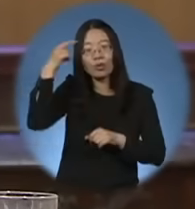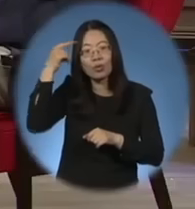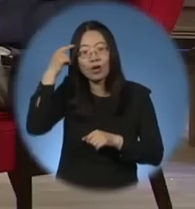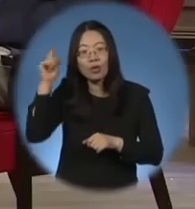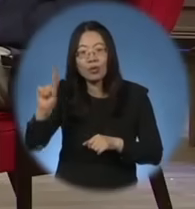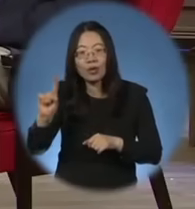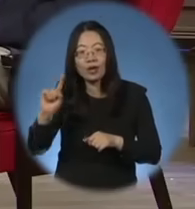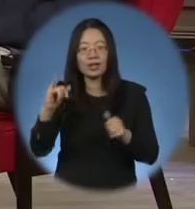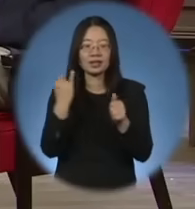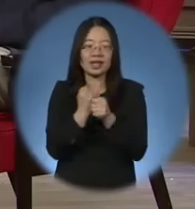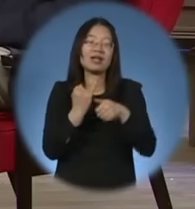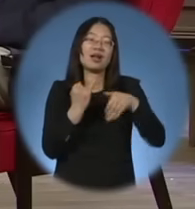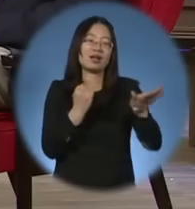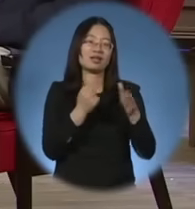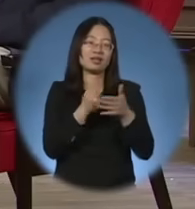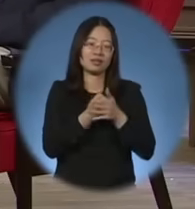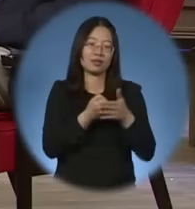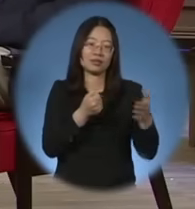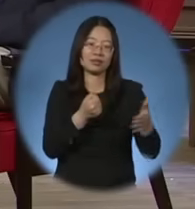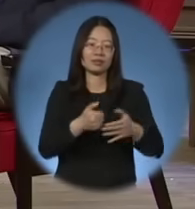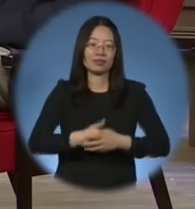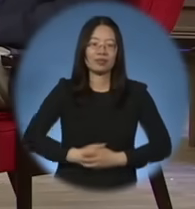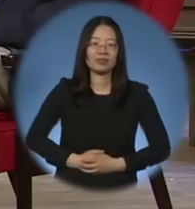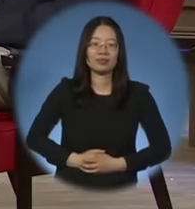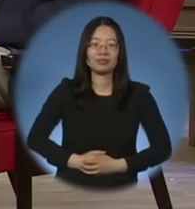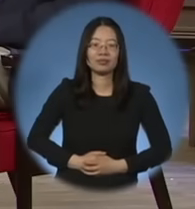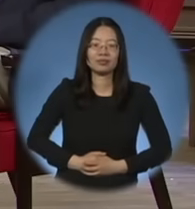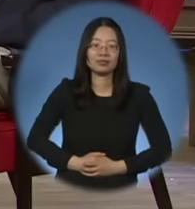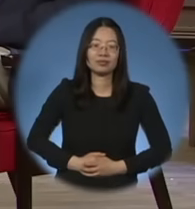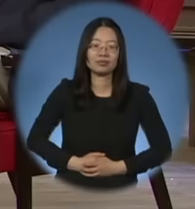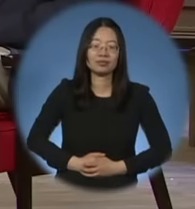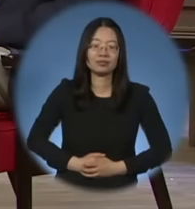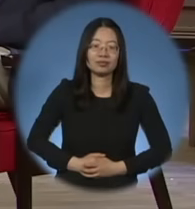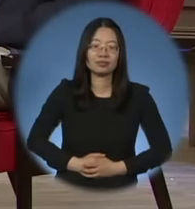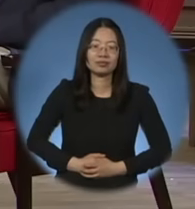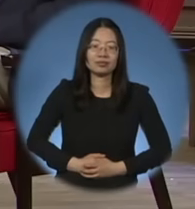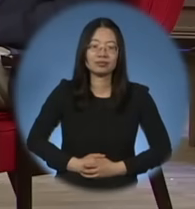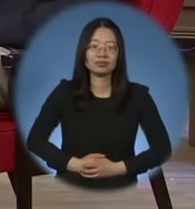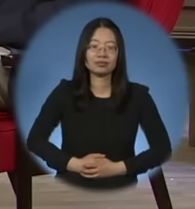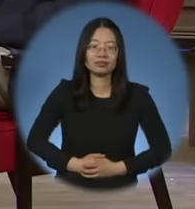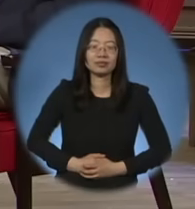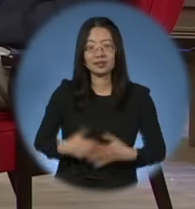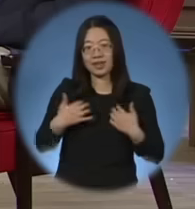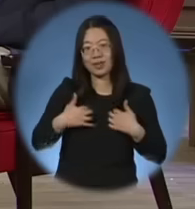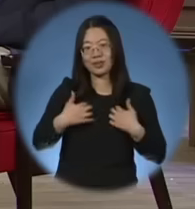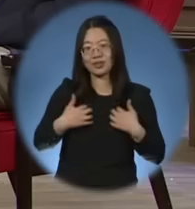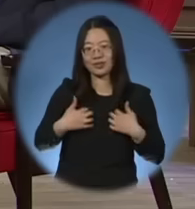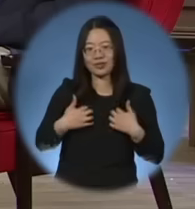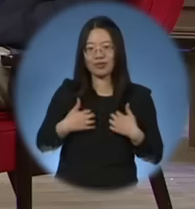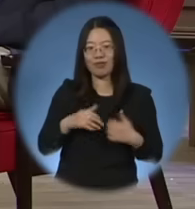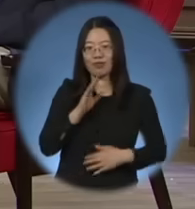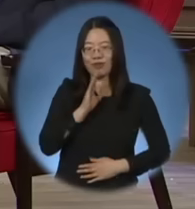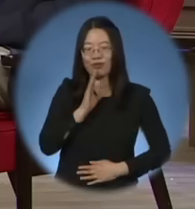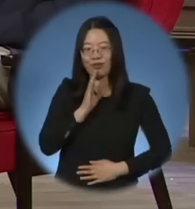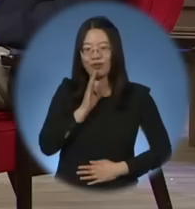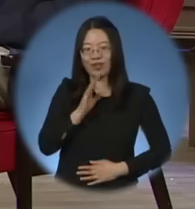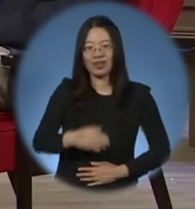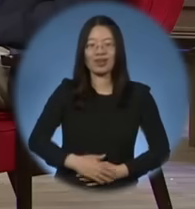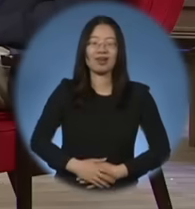살죠 장가 같기 때문에네 그거군요 네 어 재밌죠